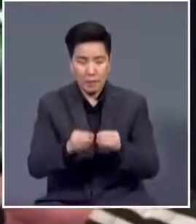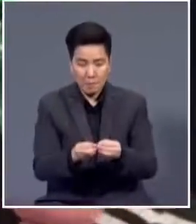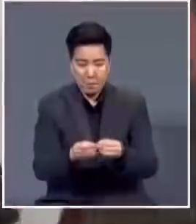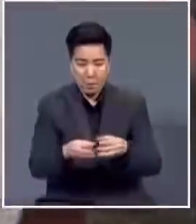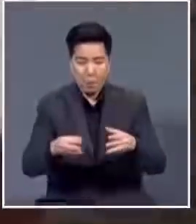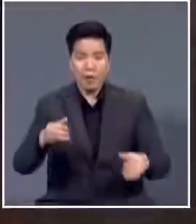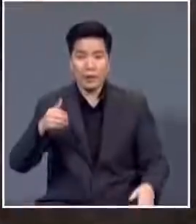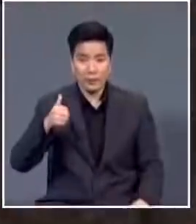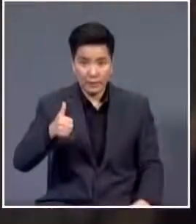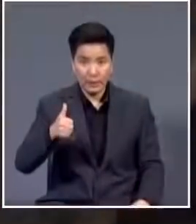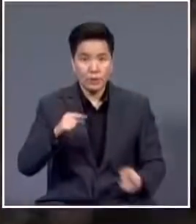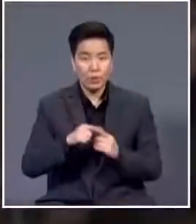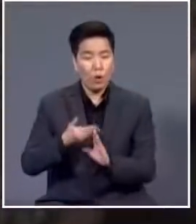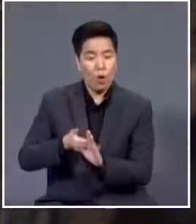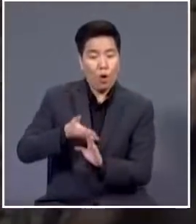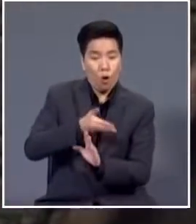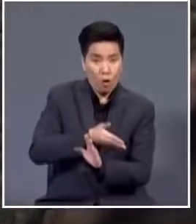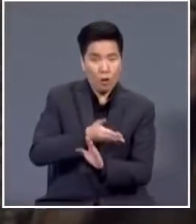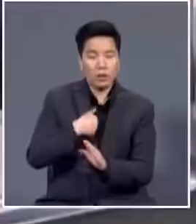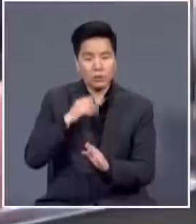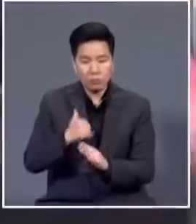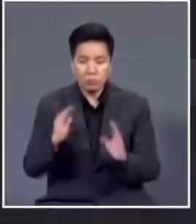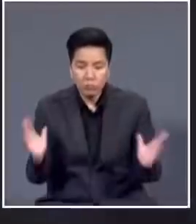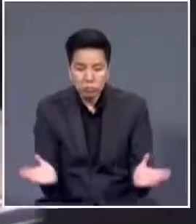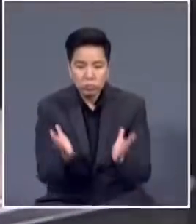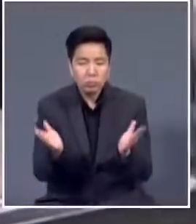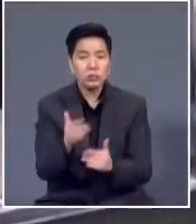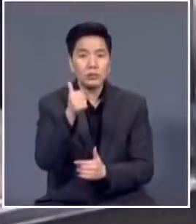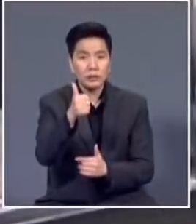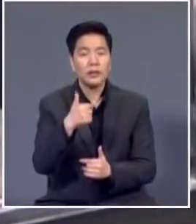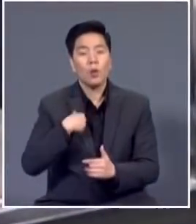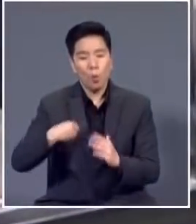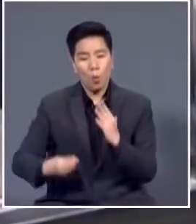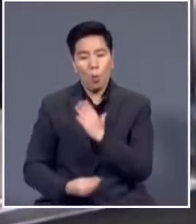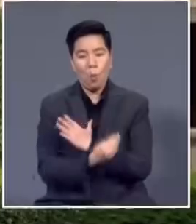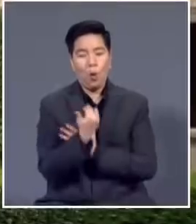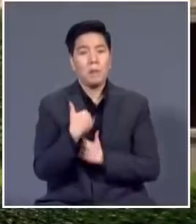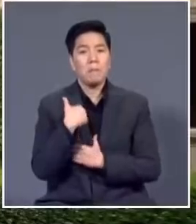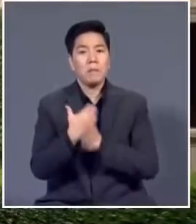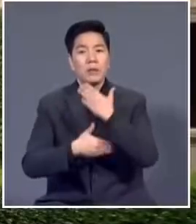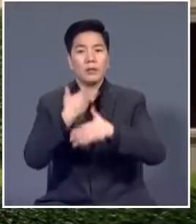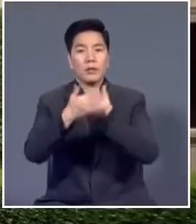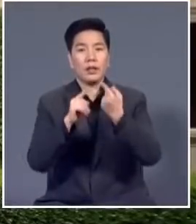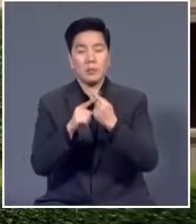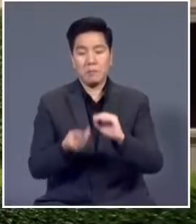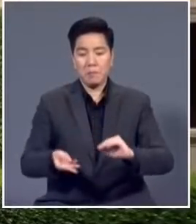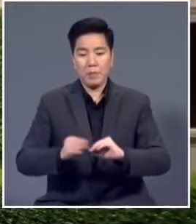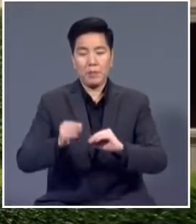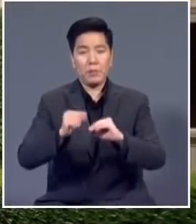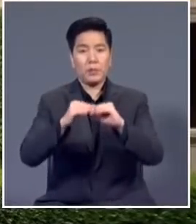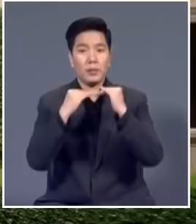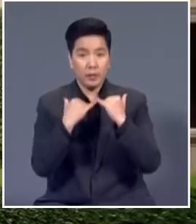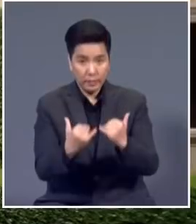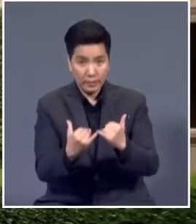เนื่องในช่วงก่อนหน้านี้ทำให้มีแรงส่งที่ดีนะครับเราก็ต้องใช้โอกาสนี้ในการที่จะพัฒนาของเราให้มากยิ่งขึ้น